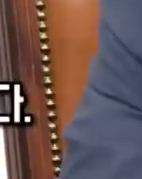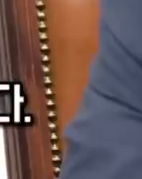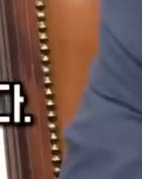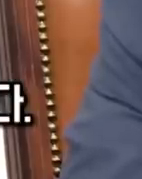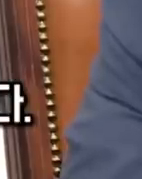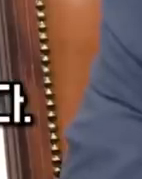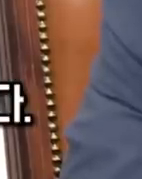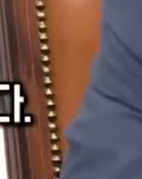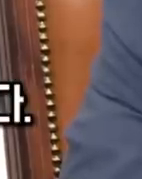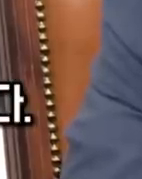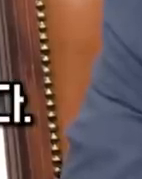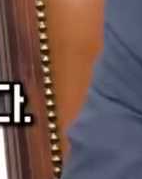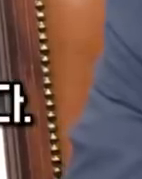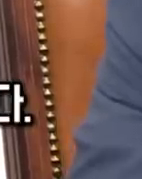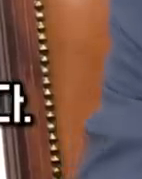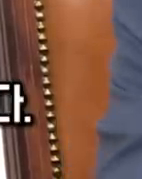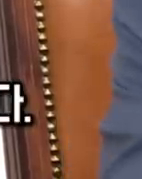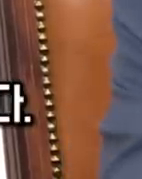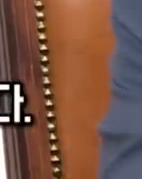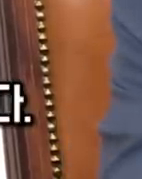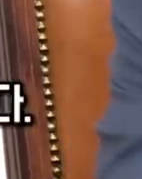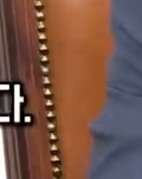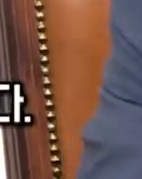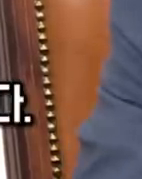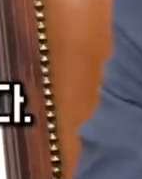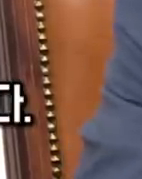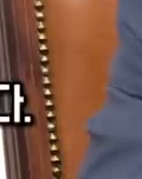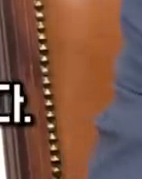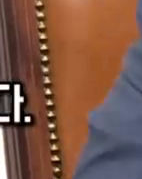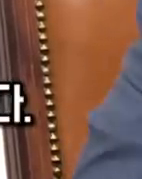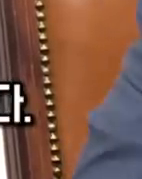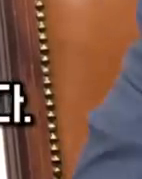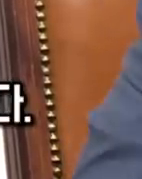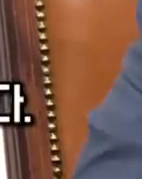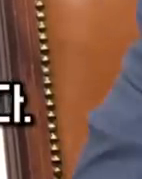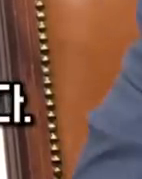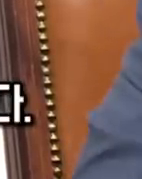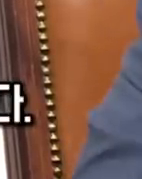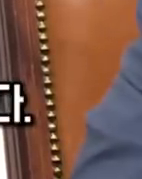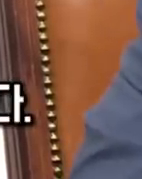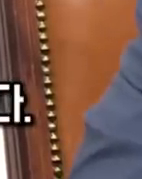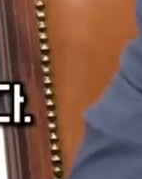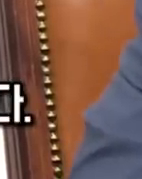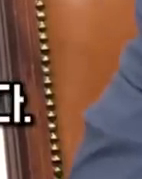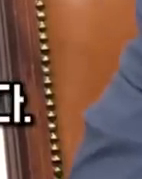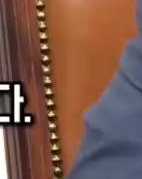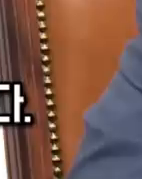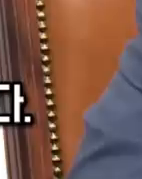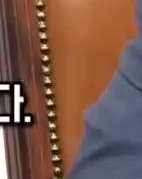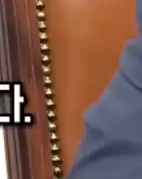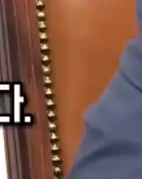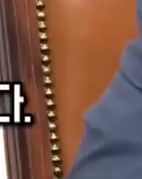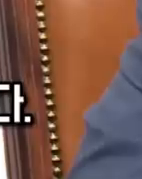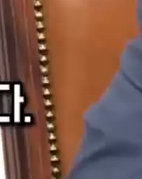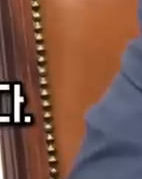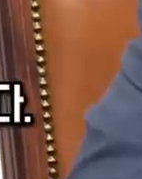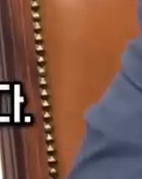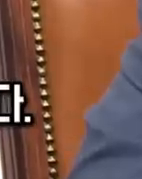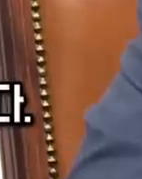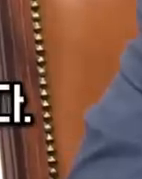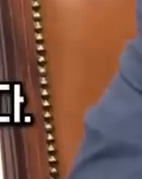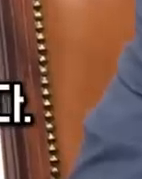후쿠시마 원전 오염수 문제가 뜨거운 관심사로 되어 있습니다. 우리 당은 비과학적 선전과